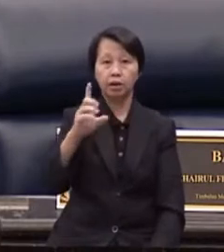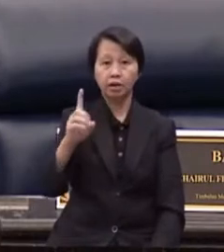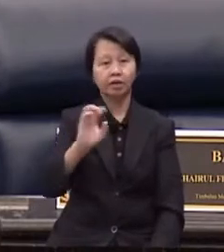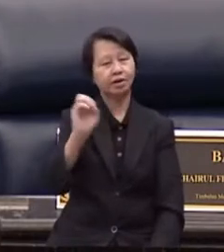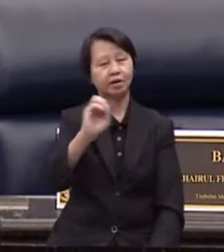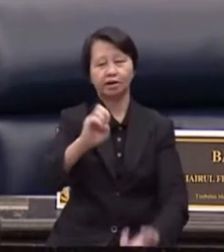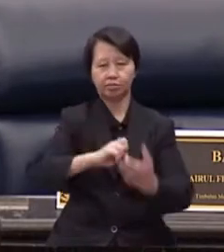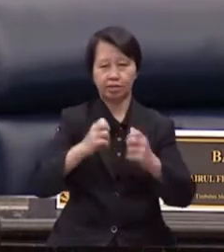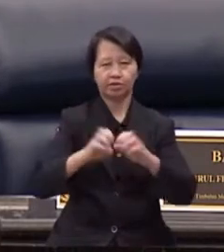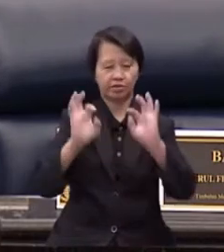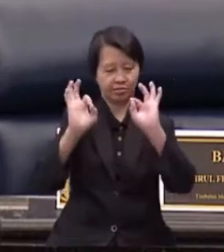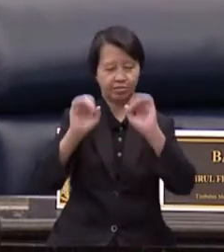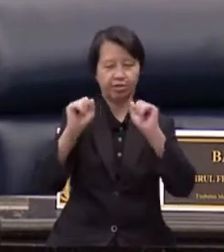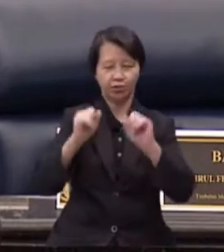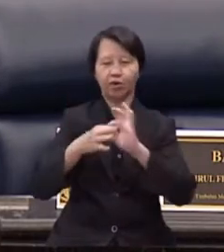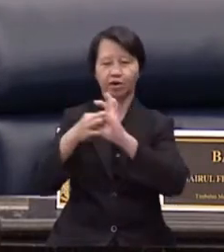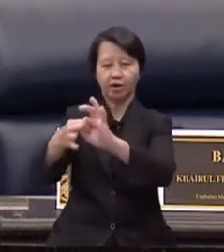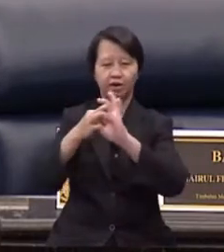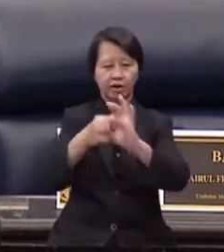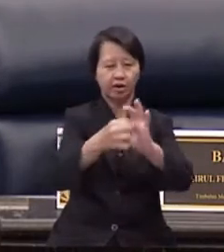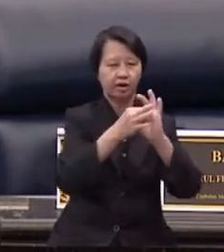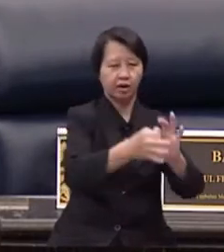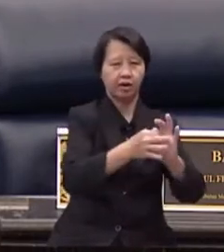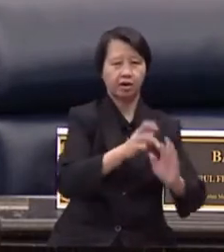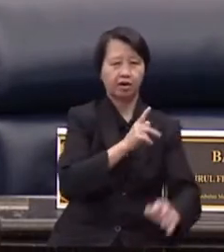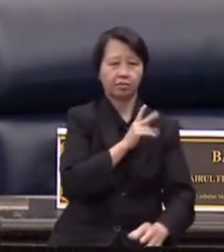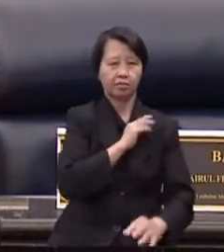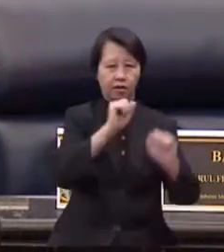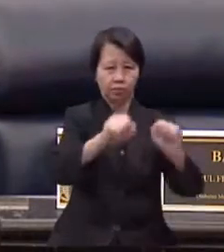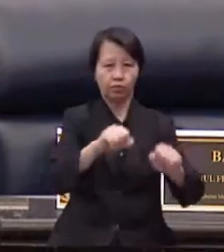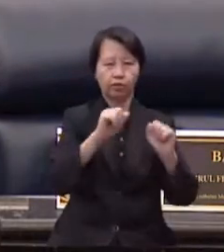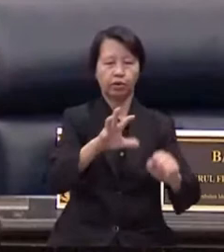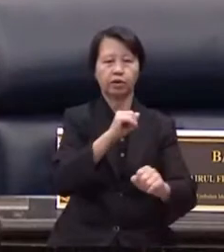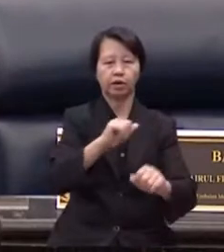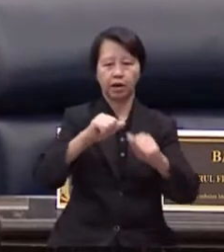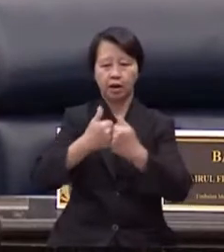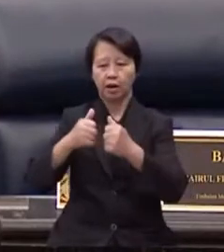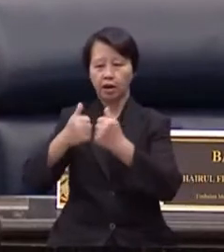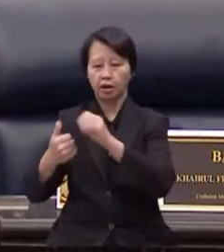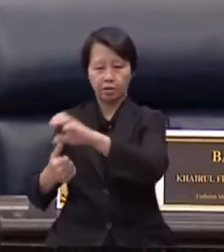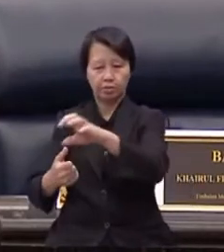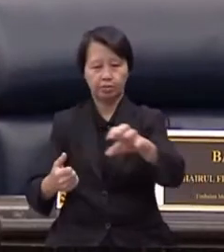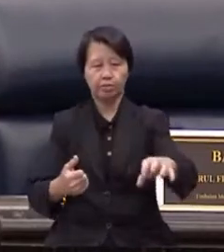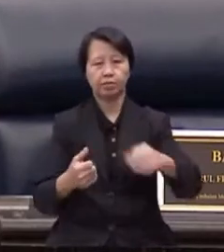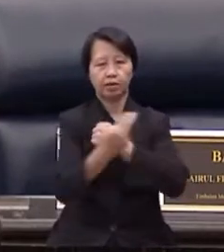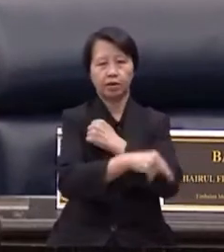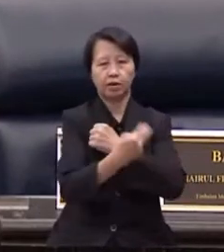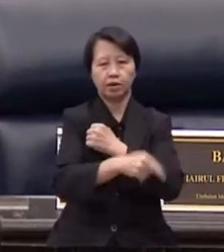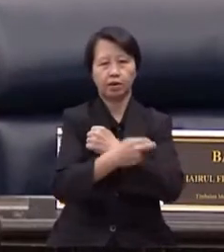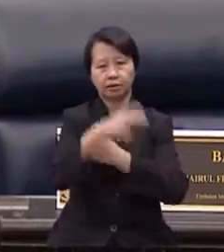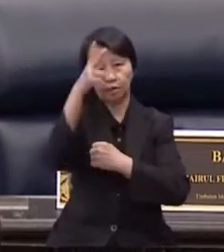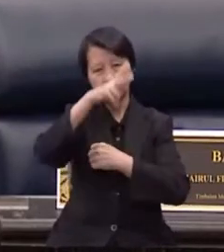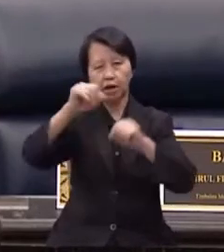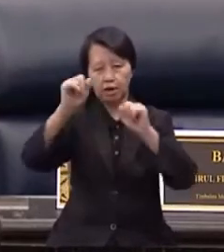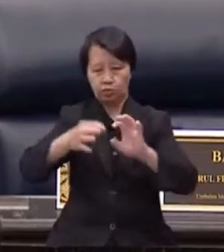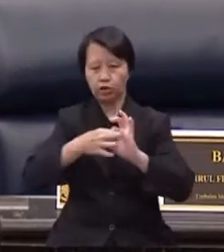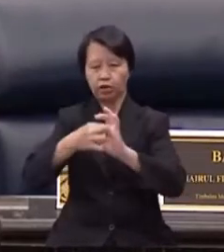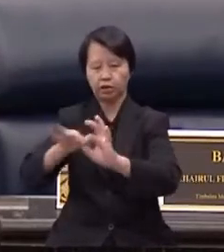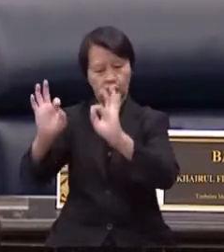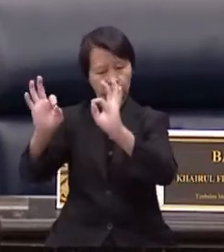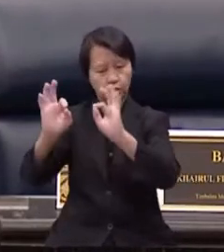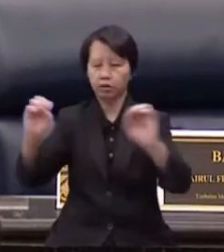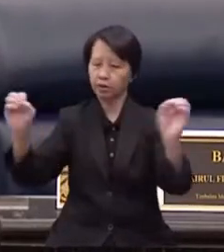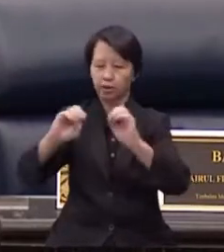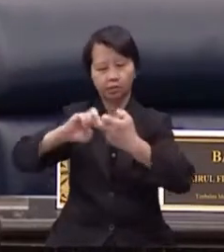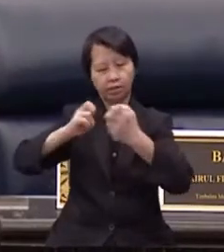semua kementerian-kementerian di kerajaan pusat dan agen esensi mereka dan jugalah kerajaan-kerajaan negeri